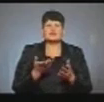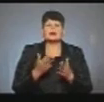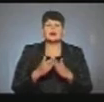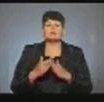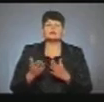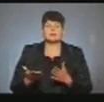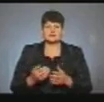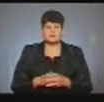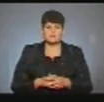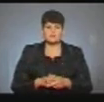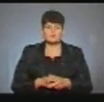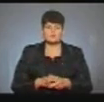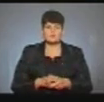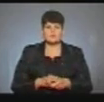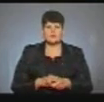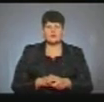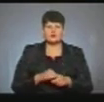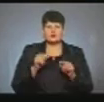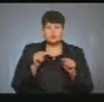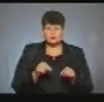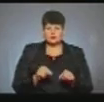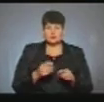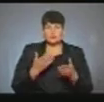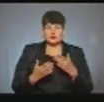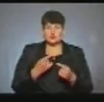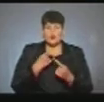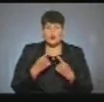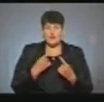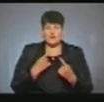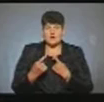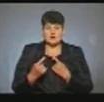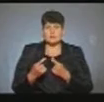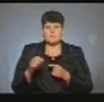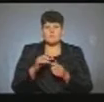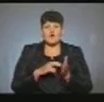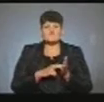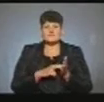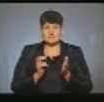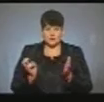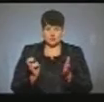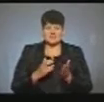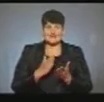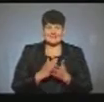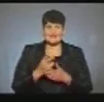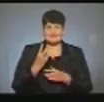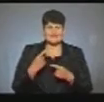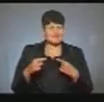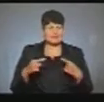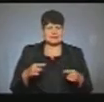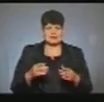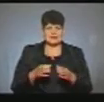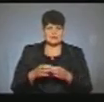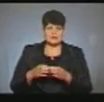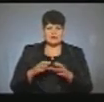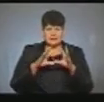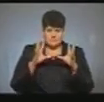будинків, наголосіть? Тут, якщо говорити про відключення, знову ж таки, є дві різні категорії. Коли